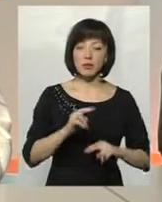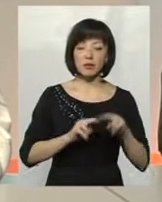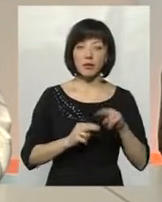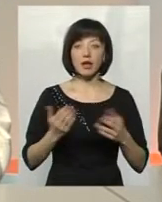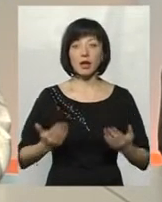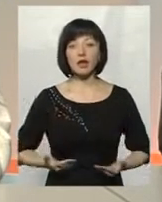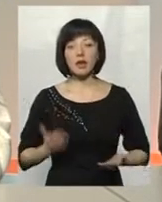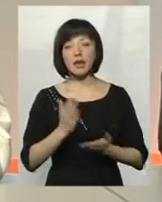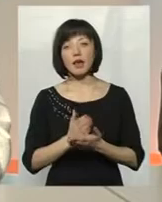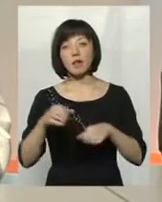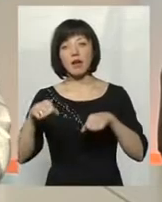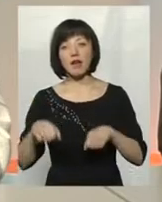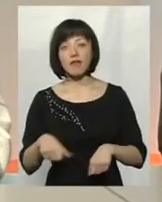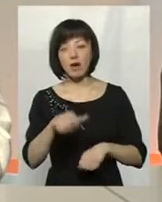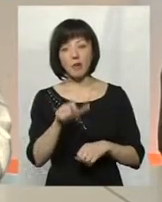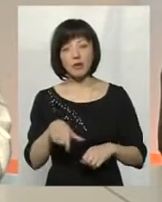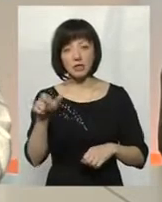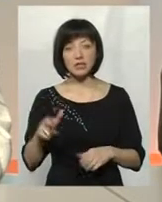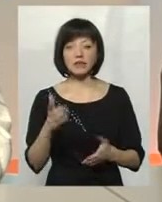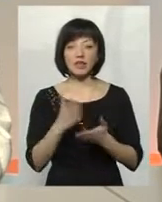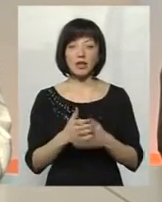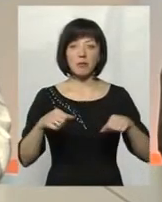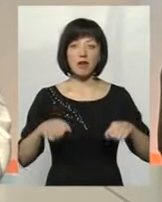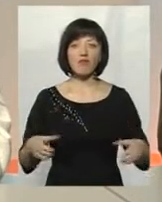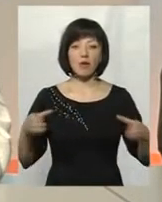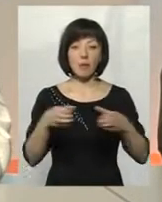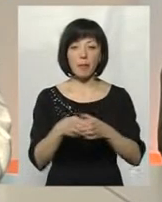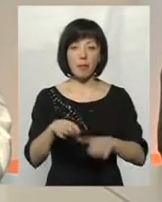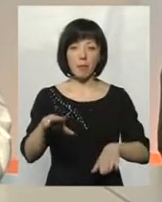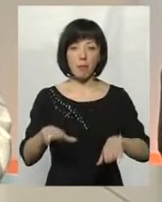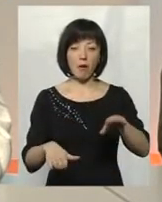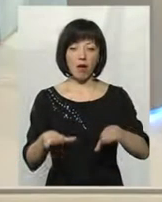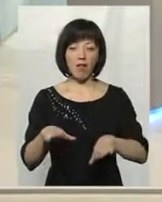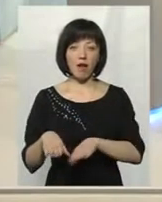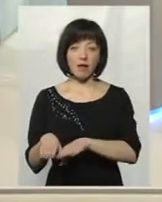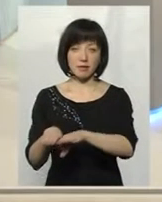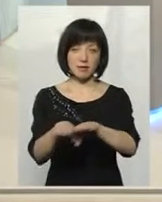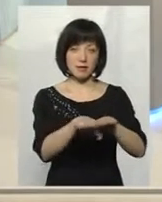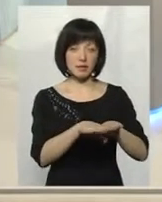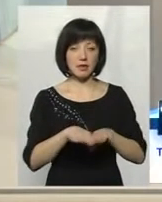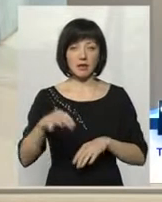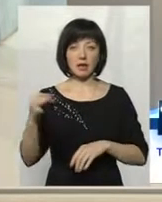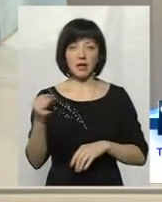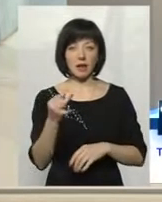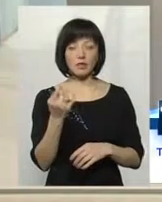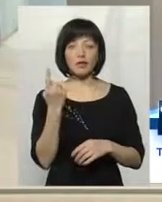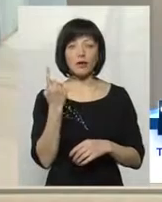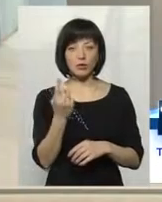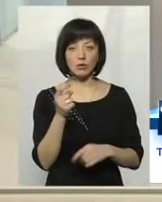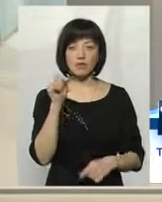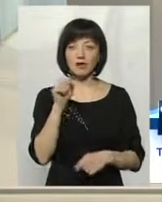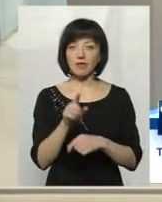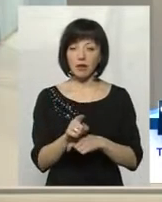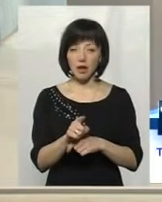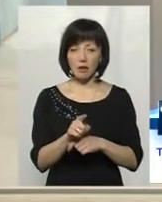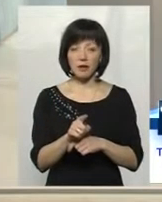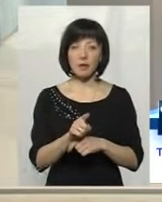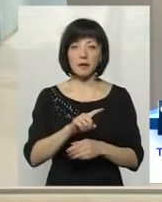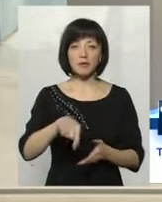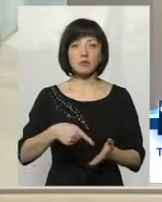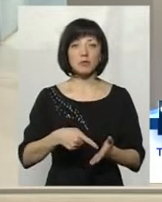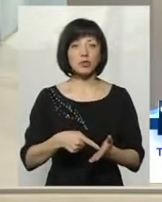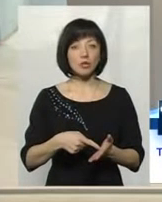є права громади в цілому. І от баланс цих інтересів – це є, так скажем, одно із завдань